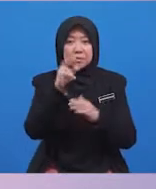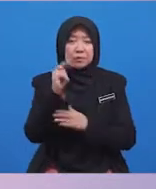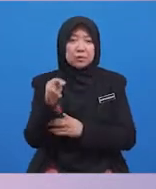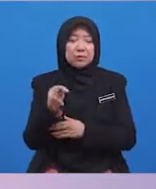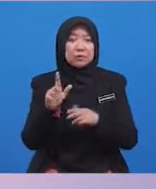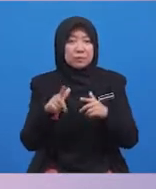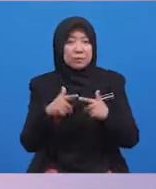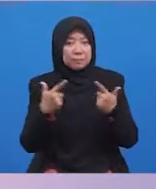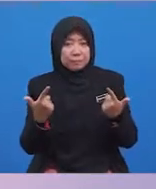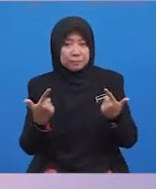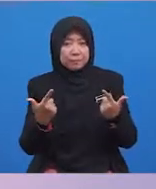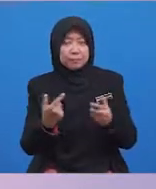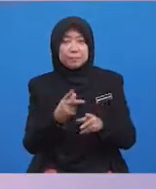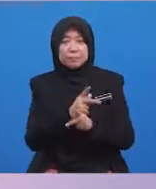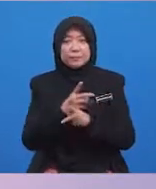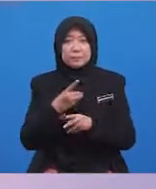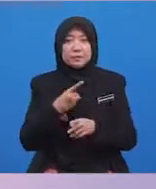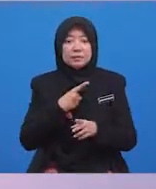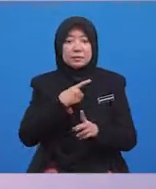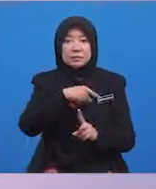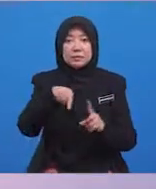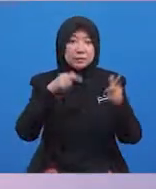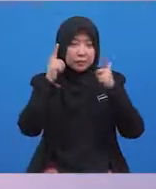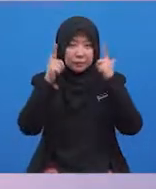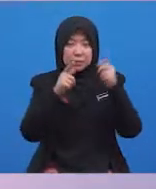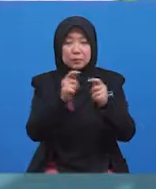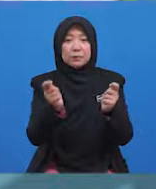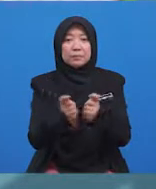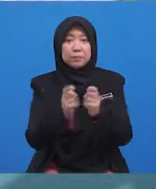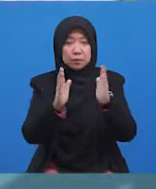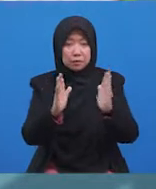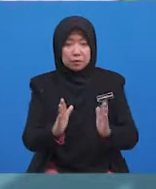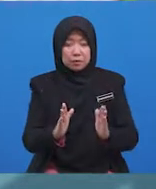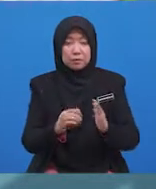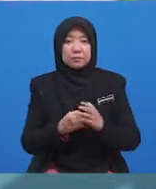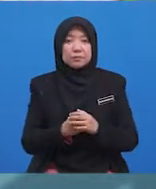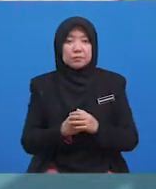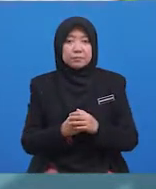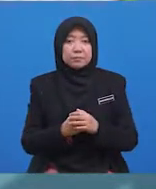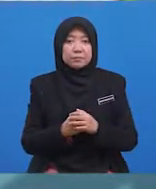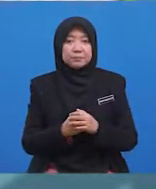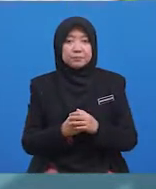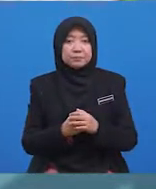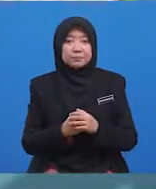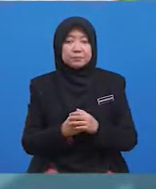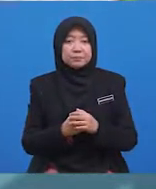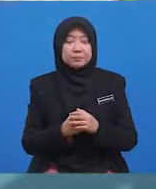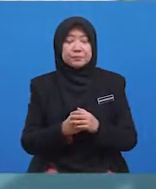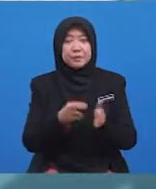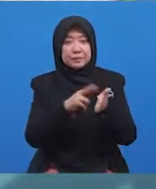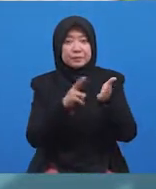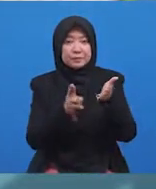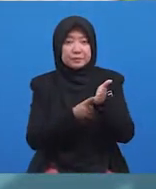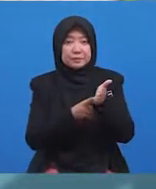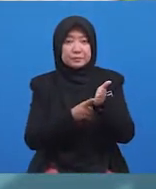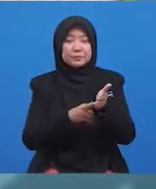diri apabila merantau di negeri orang. Persoalan ini dapat dibuktikan pada rangkap